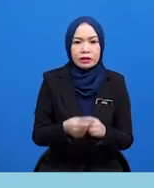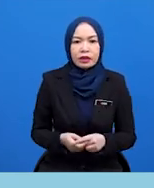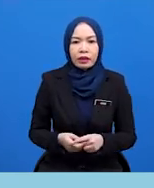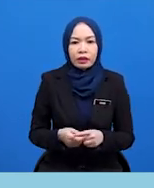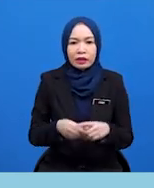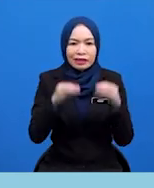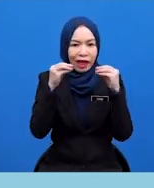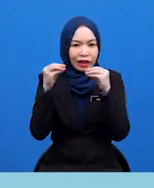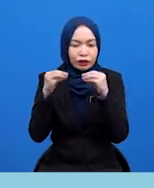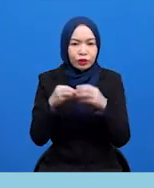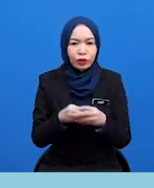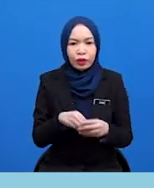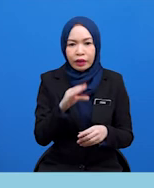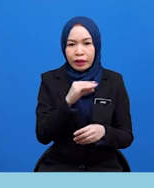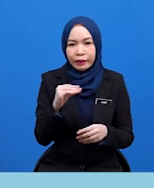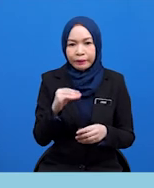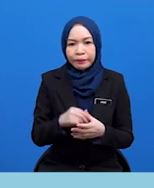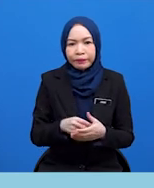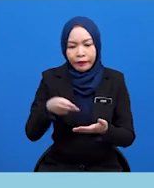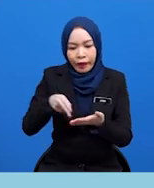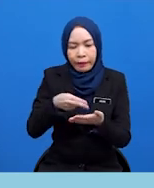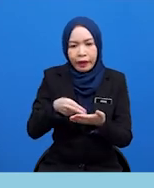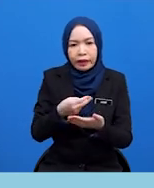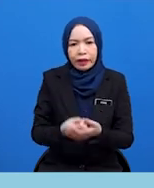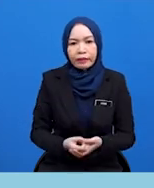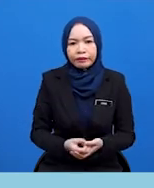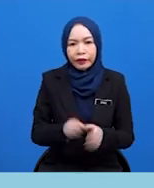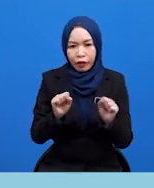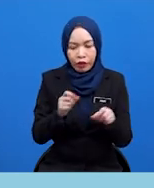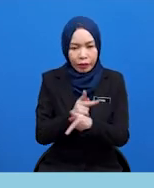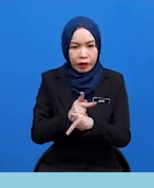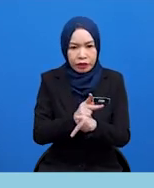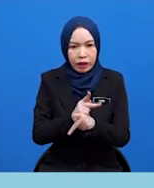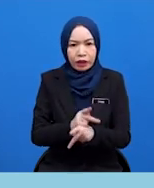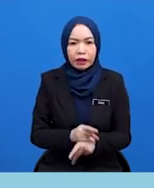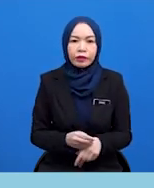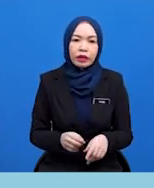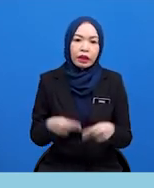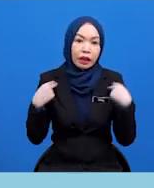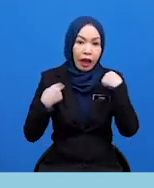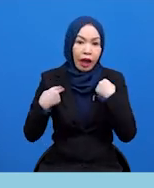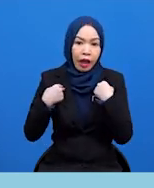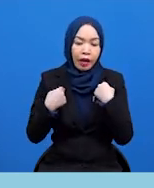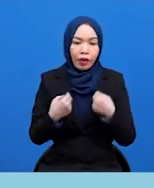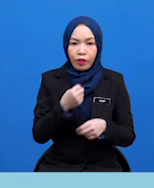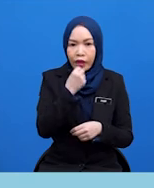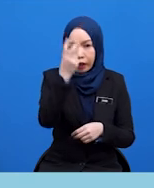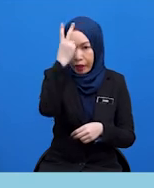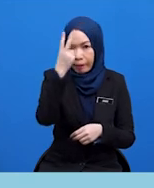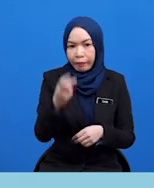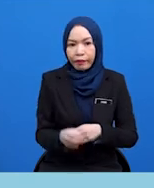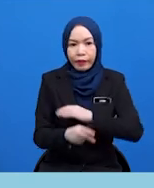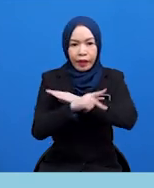sebagainya. Peternakan seperti lembu dan biri-biri juga boleh dijalankan di ladang kelapa sawit